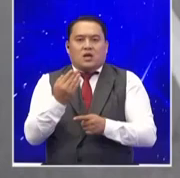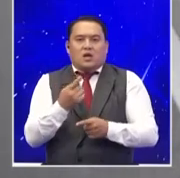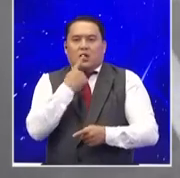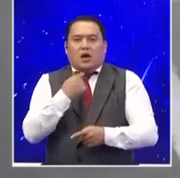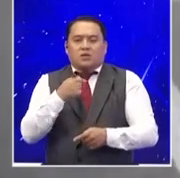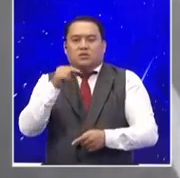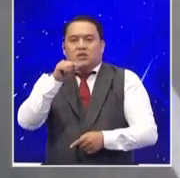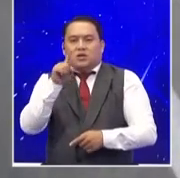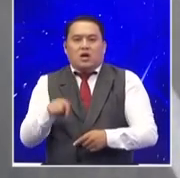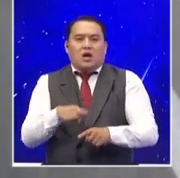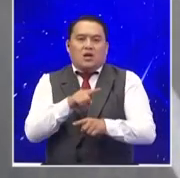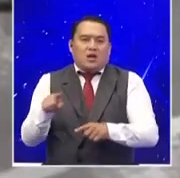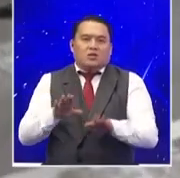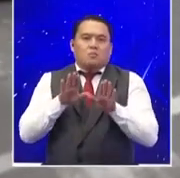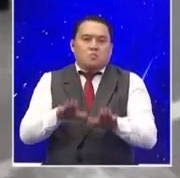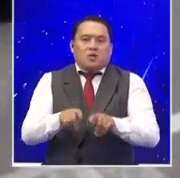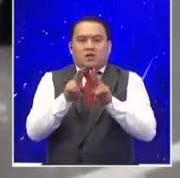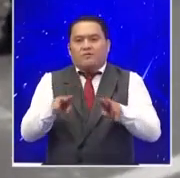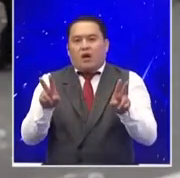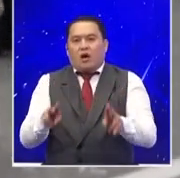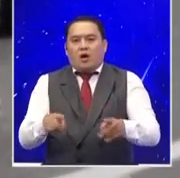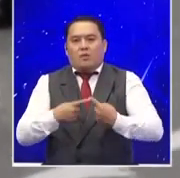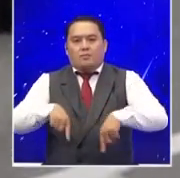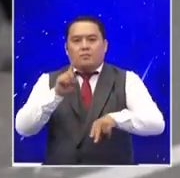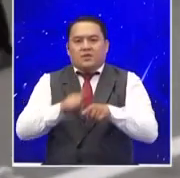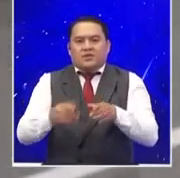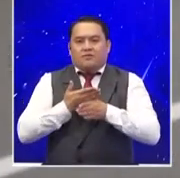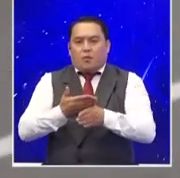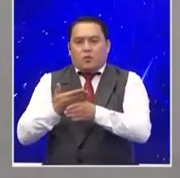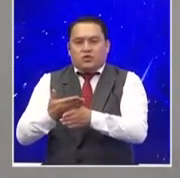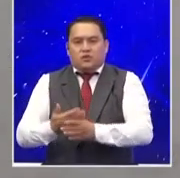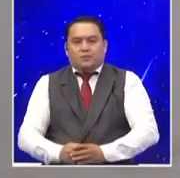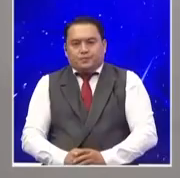Крест оперативно развернул на месте событий силы отрядов быстрого реагирования.